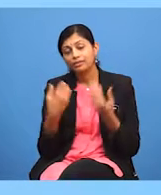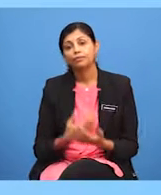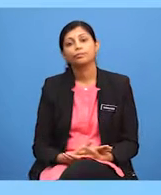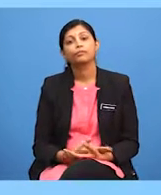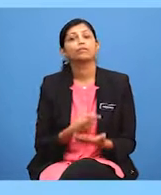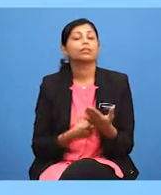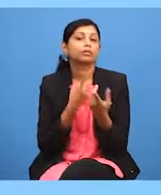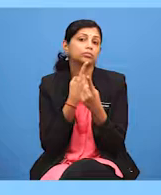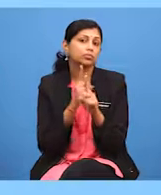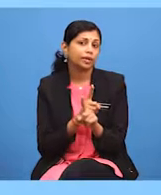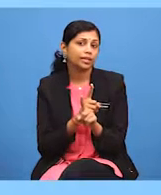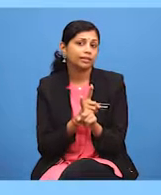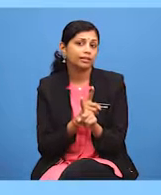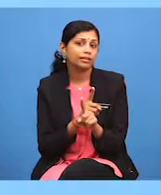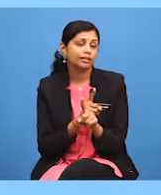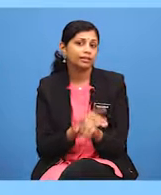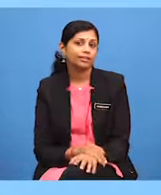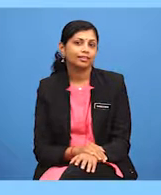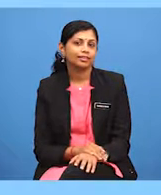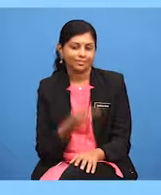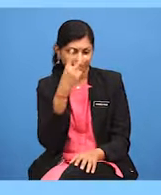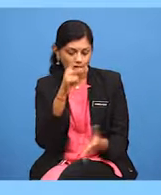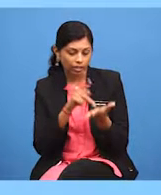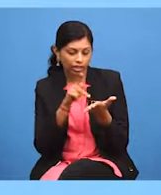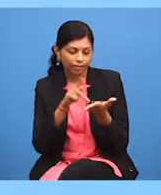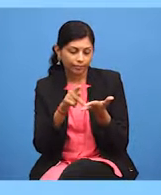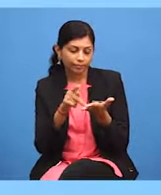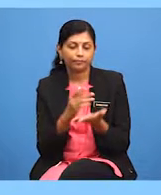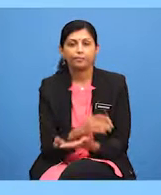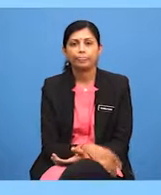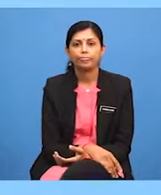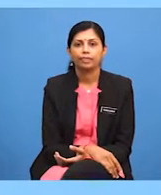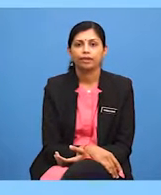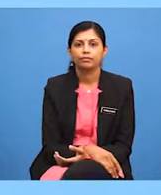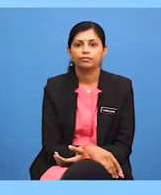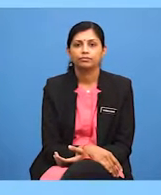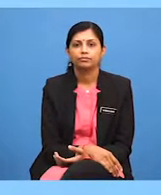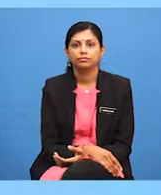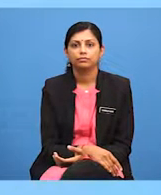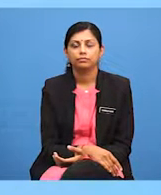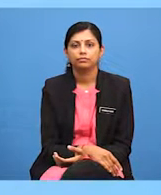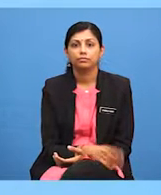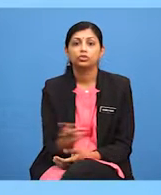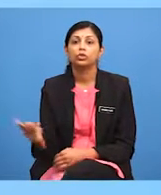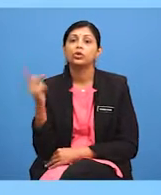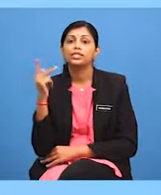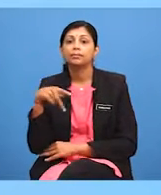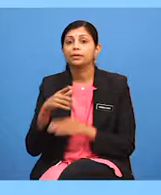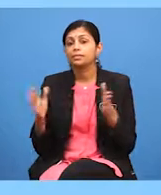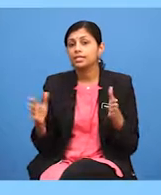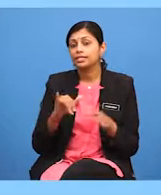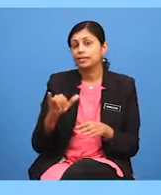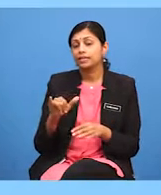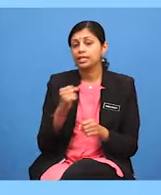Apakah jawapan murid-murid? Mari kita cuba selesaikan sama-sama. Kuasa sama